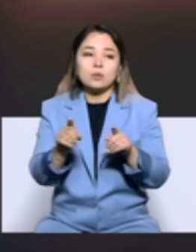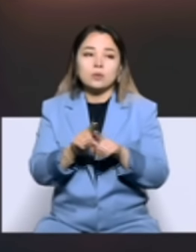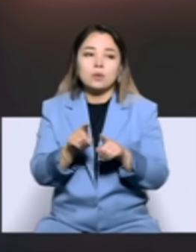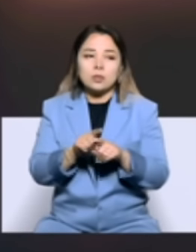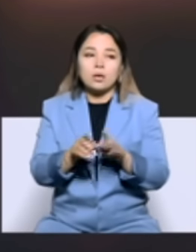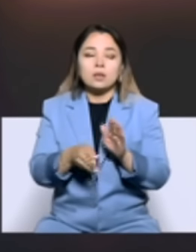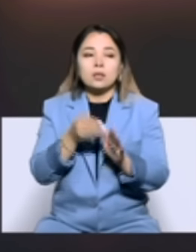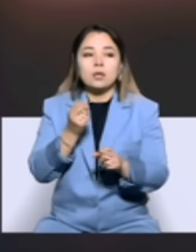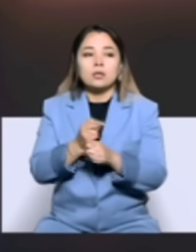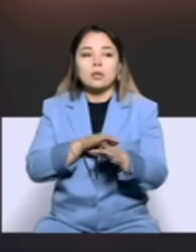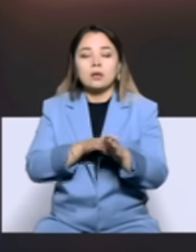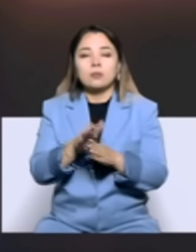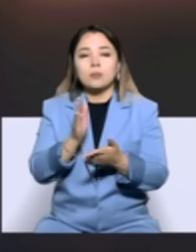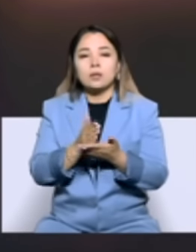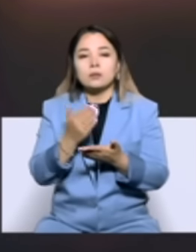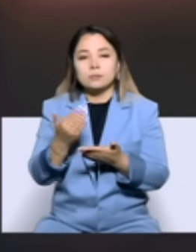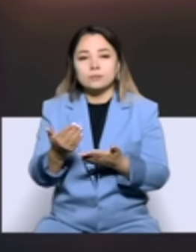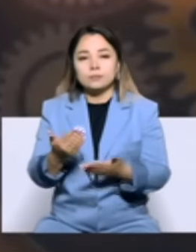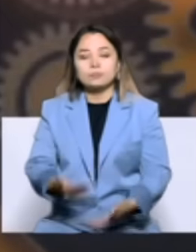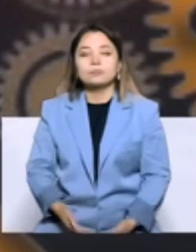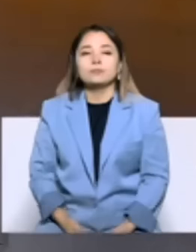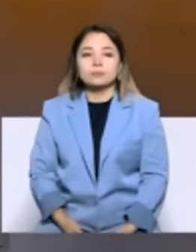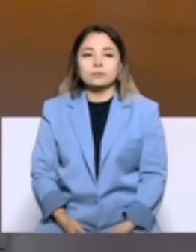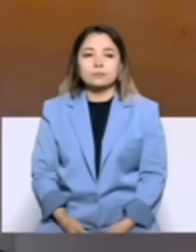сылақ жағып қоятынымызда.